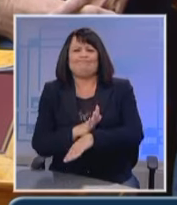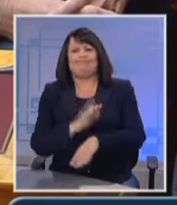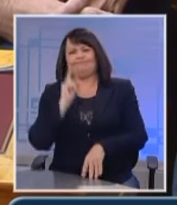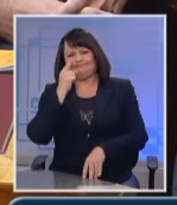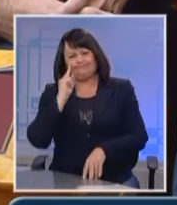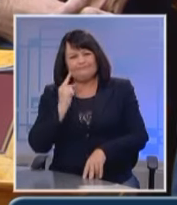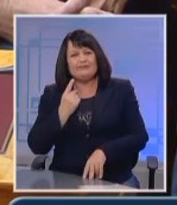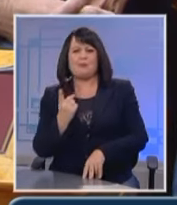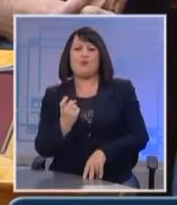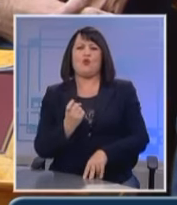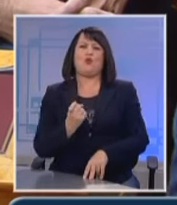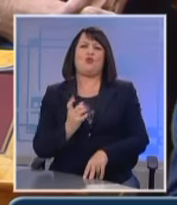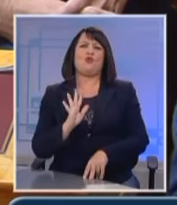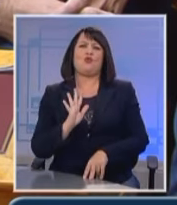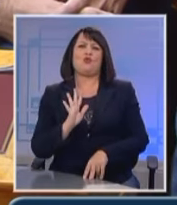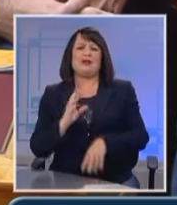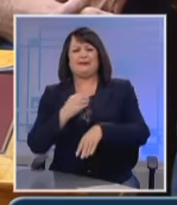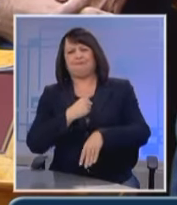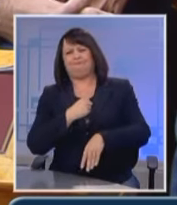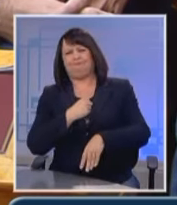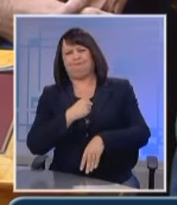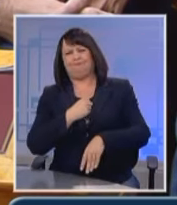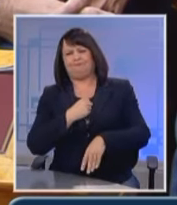να προκαλέσω το νύχτο σας